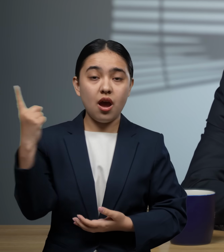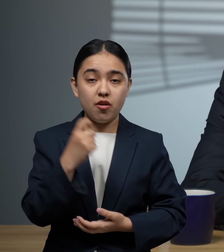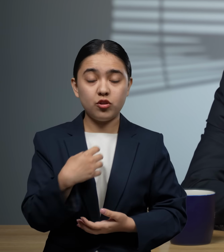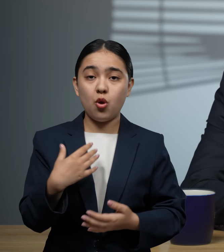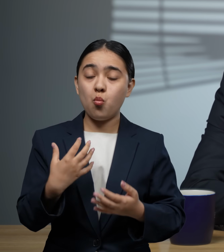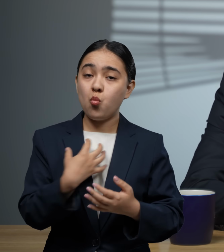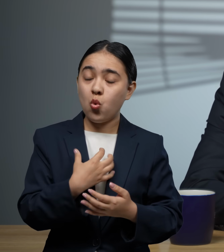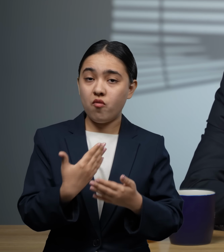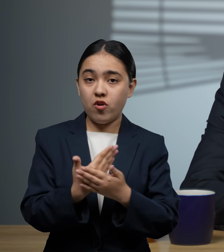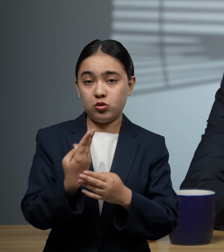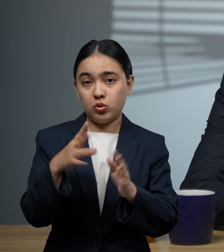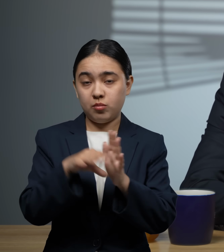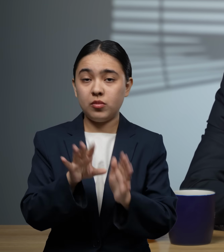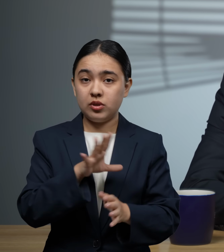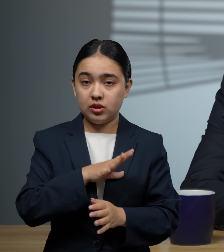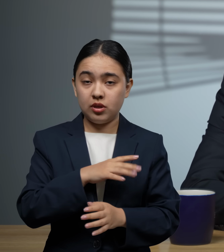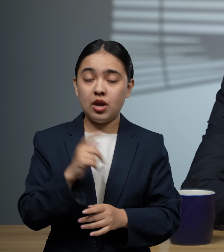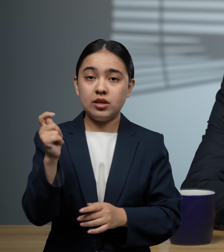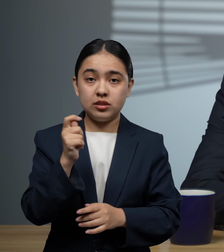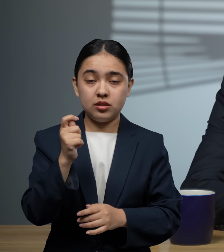Haftaning muhim voqealari shulardan iborat edi.